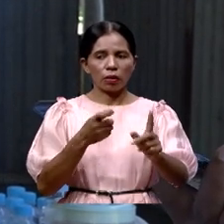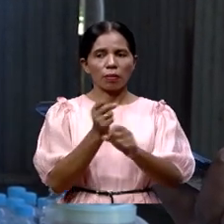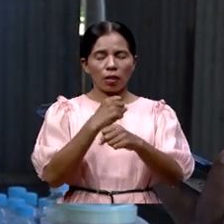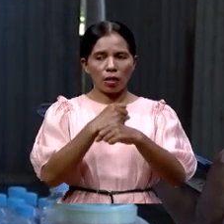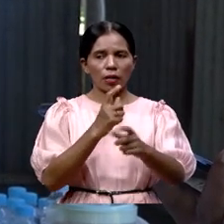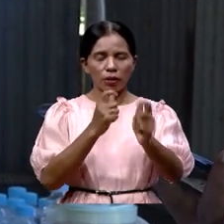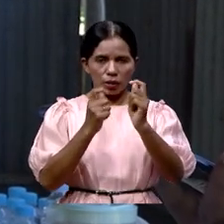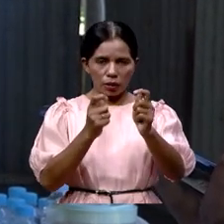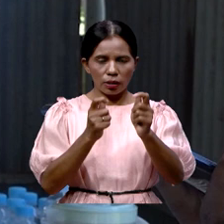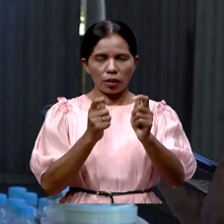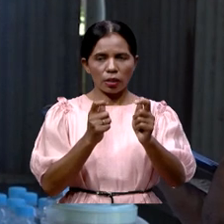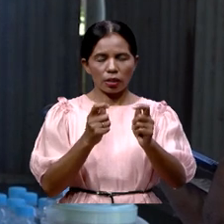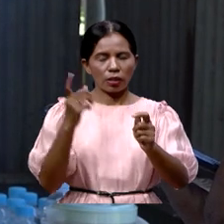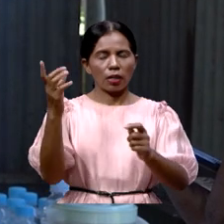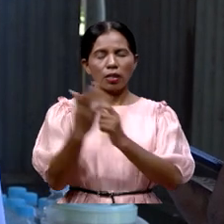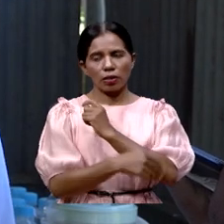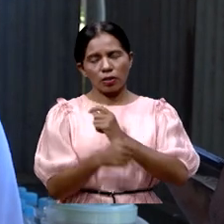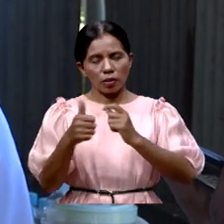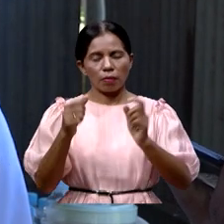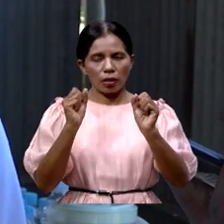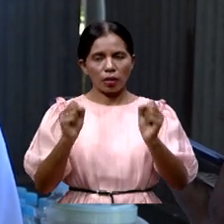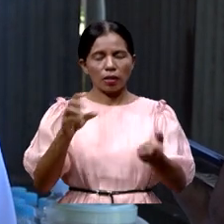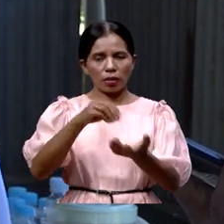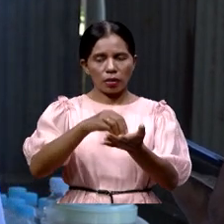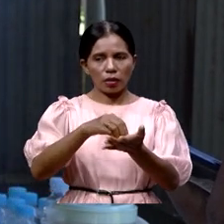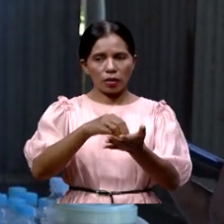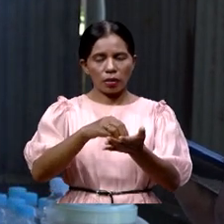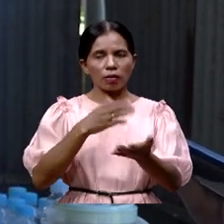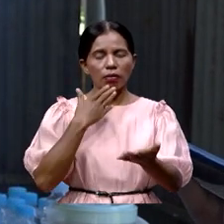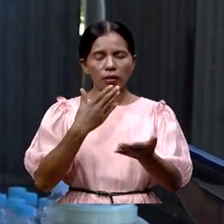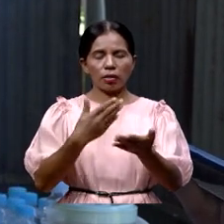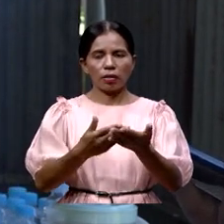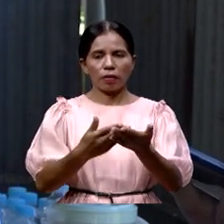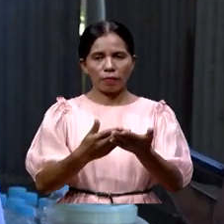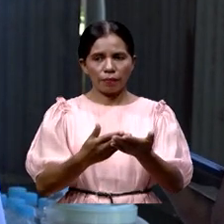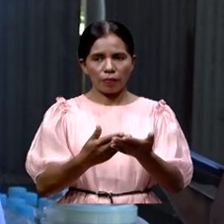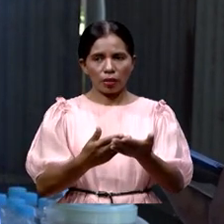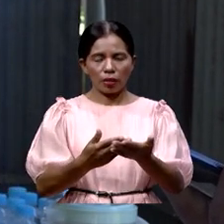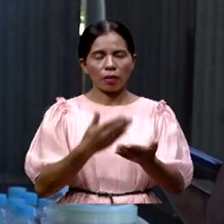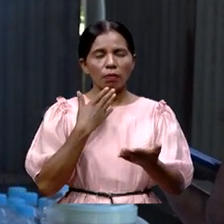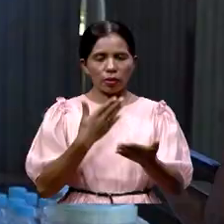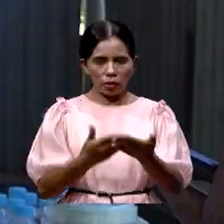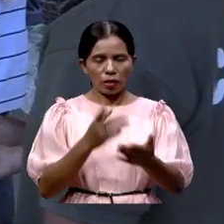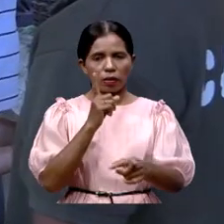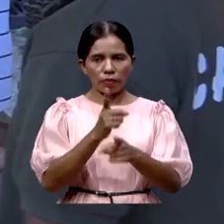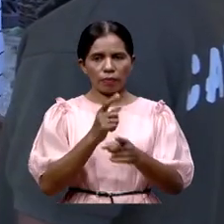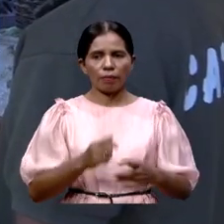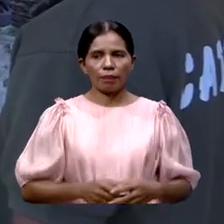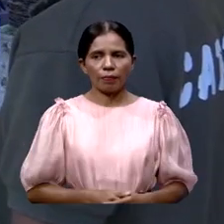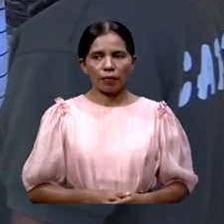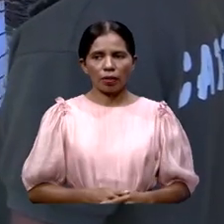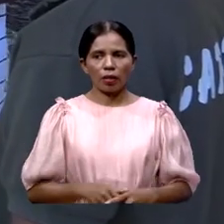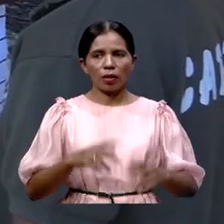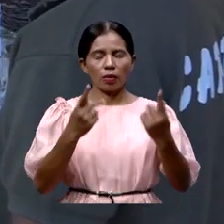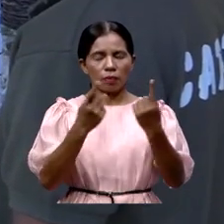iha rai liur para bela garanti lutan ini ya be kualidade ne. Nain ba